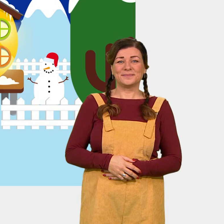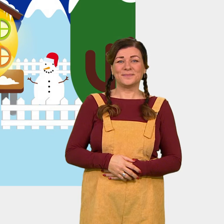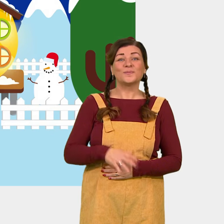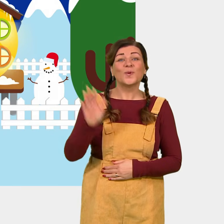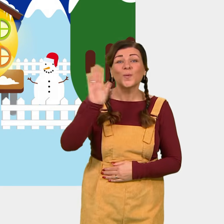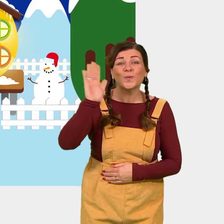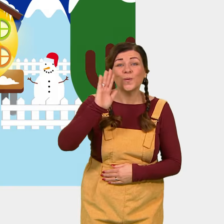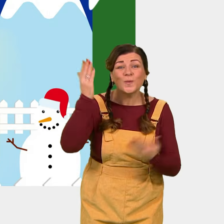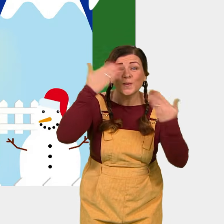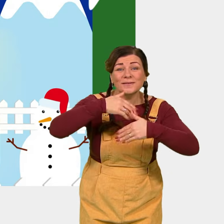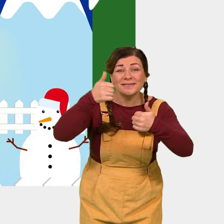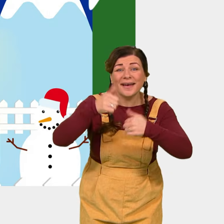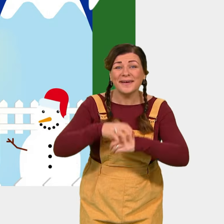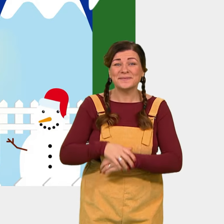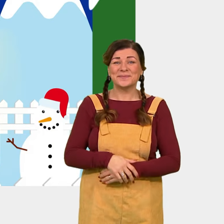Nos da, Gryw.